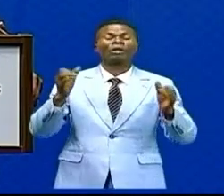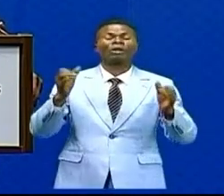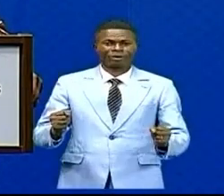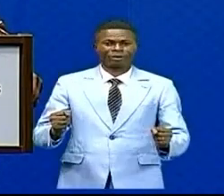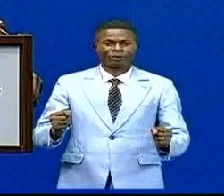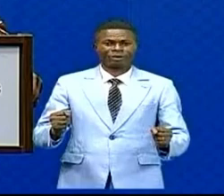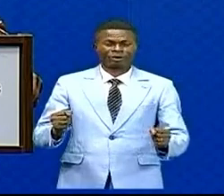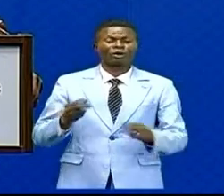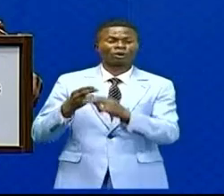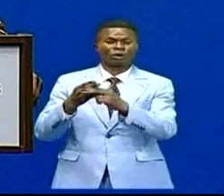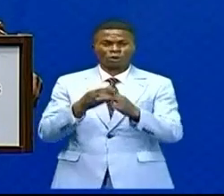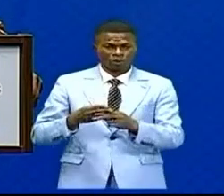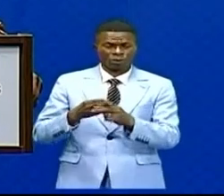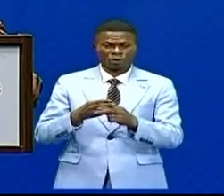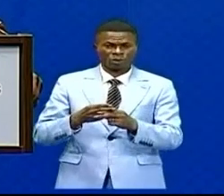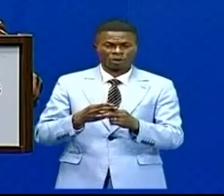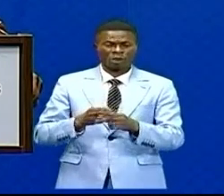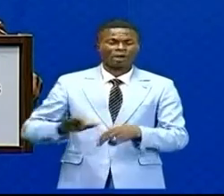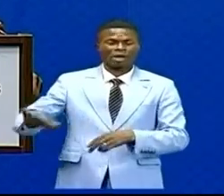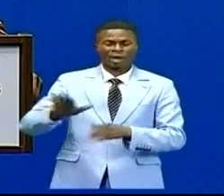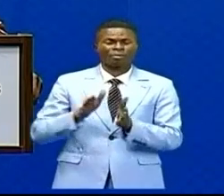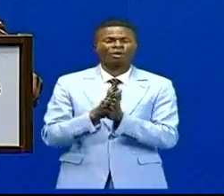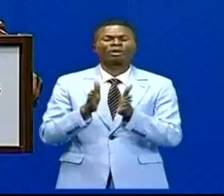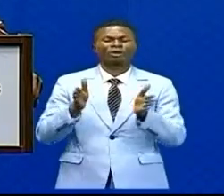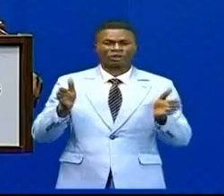et contrôlée dans l'ensemble de notre pays.